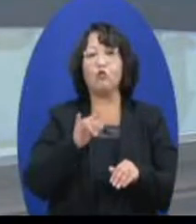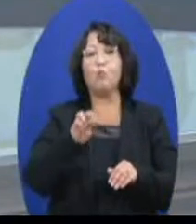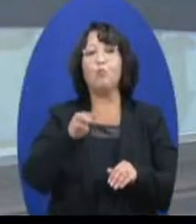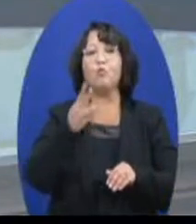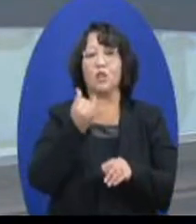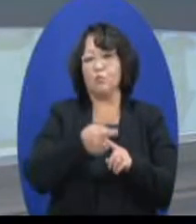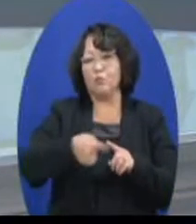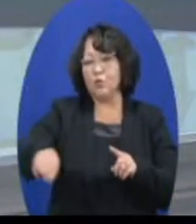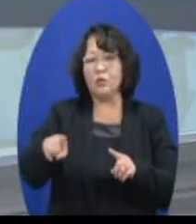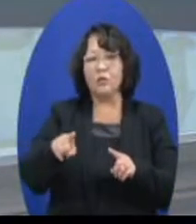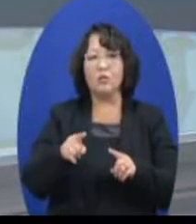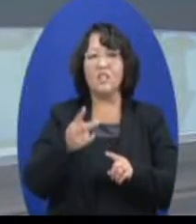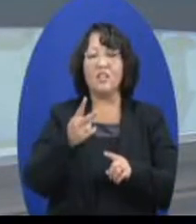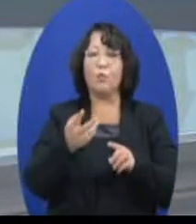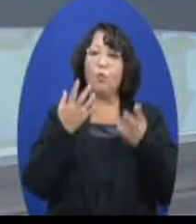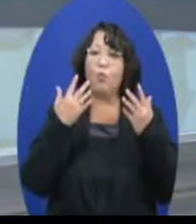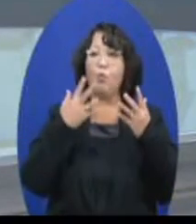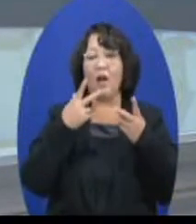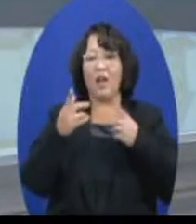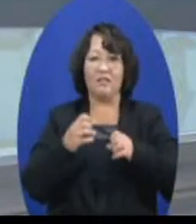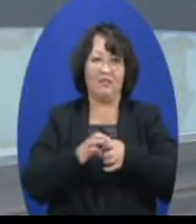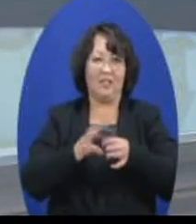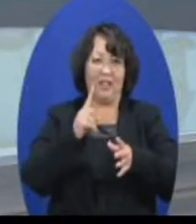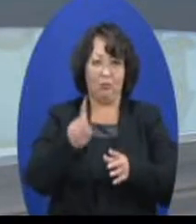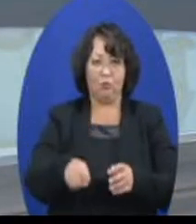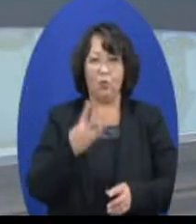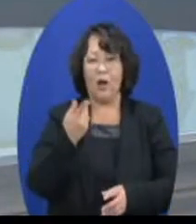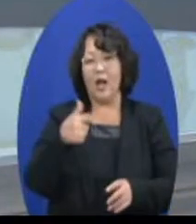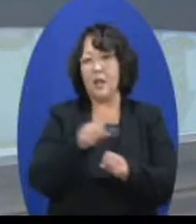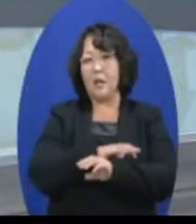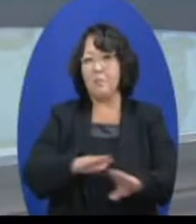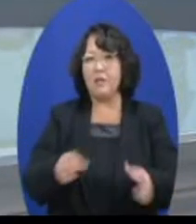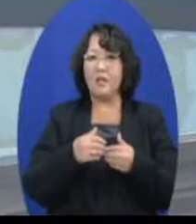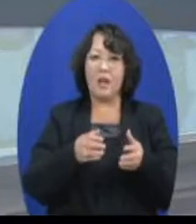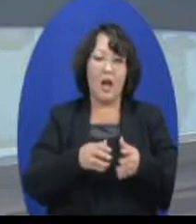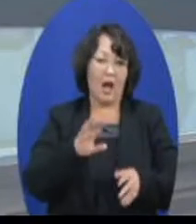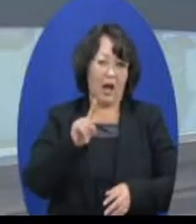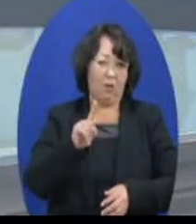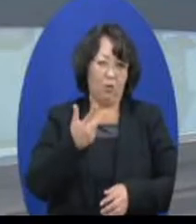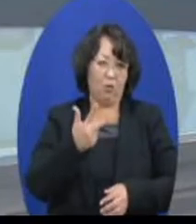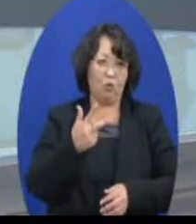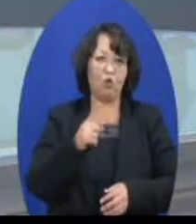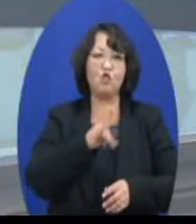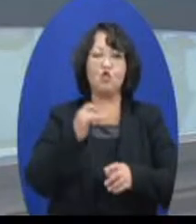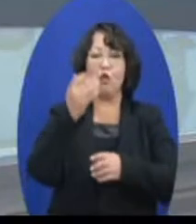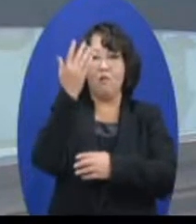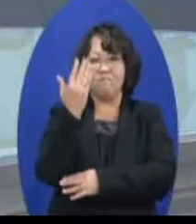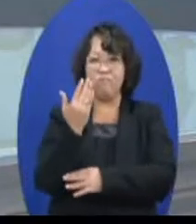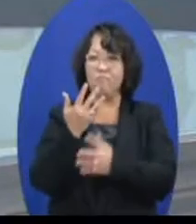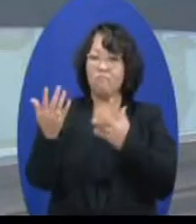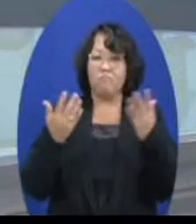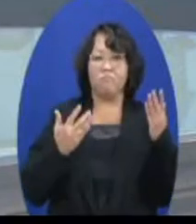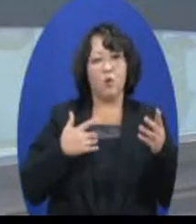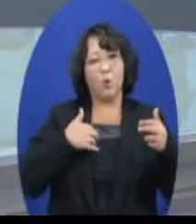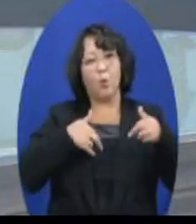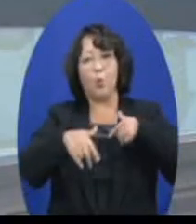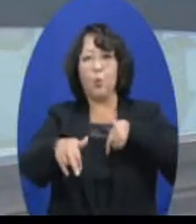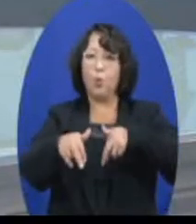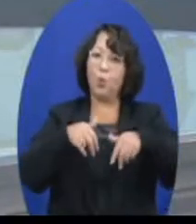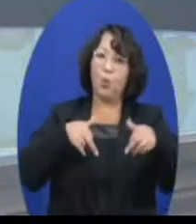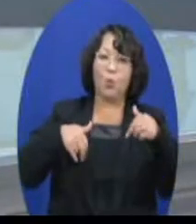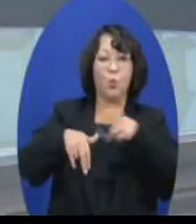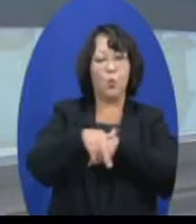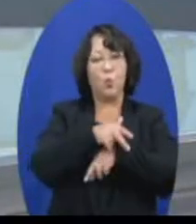цэцэрлэг түрээлэн үүдэн хэлээ. 1.4 га газарт байгуулсан энэ цэцэрлэг түрээлэнд 13 хөшөө залж, явган хүний зам талбай, ногоон байгууламж